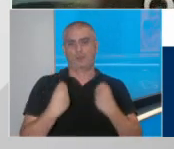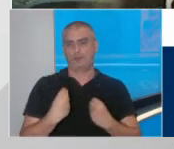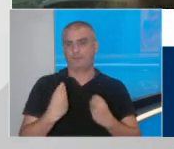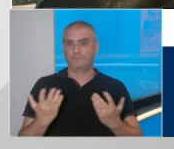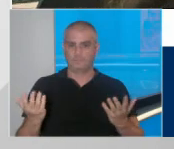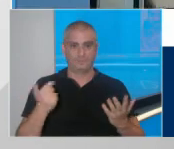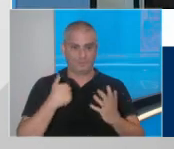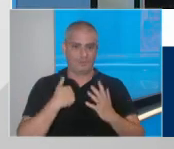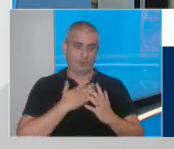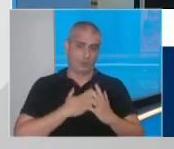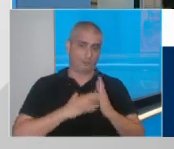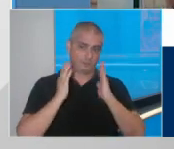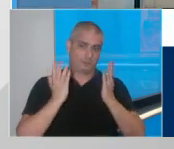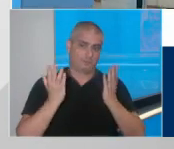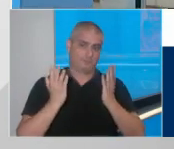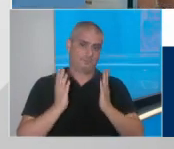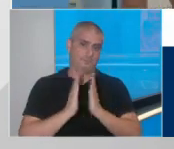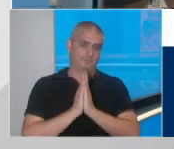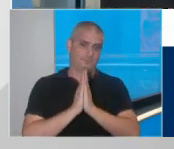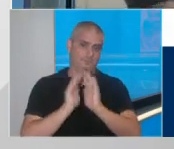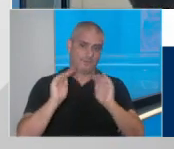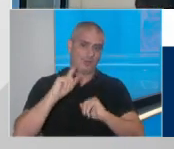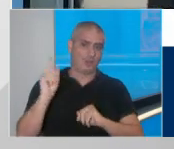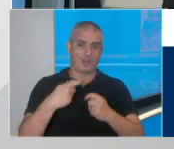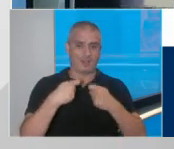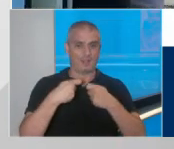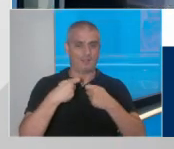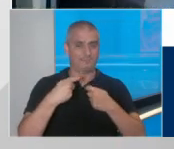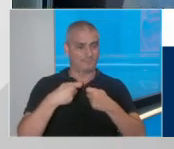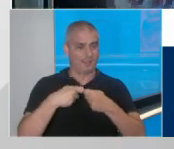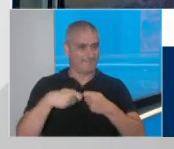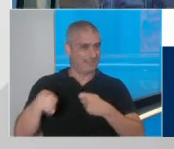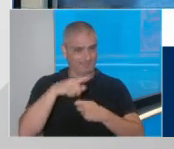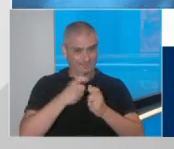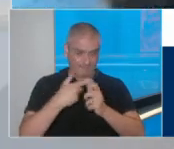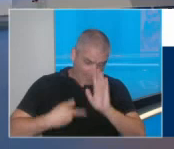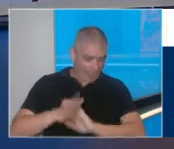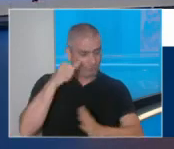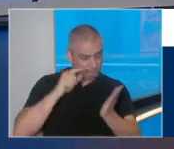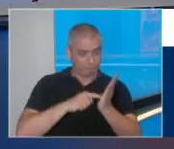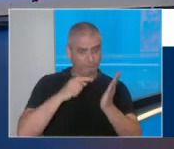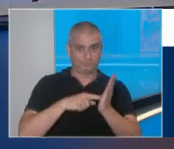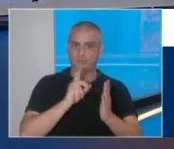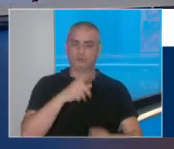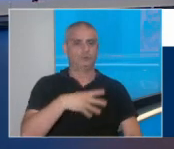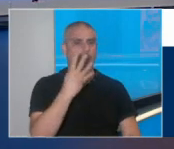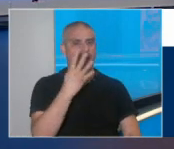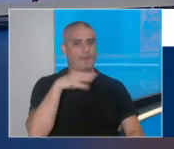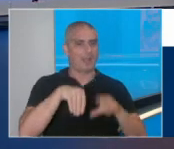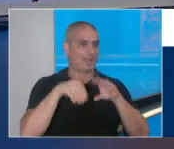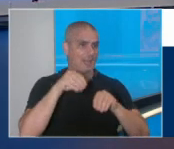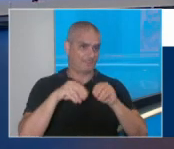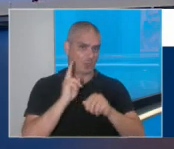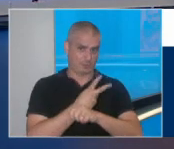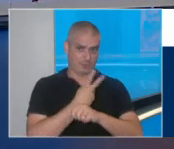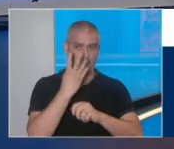ואנחנו באמת, אני רוצה לקרוא מפה לכל חברי המפלגה, צאו והצביעו. צריך לומר שיש ארבע קלפיות